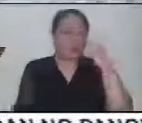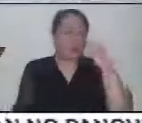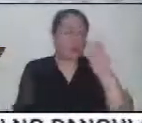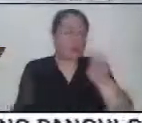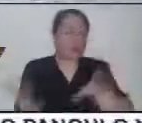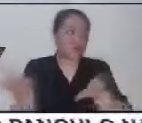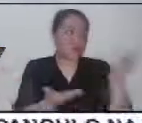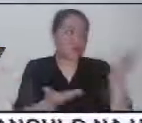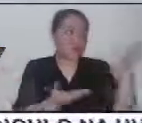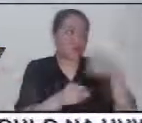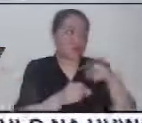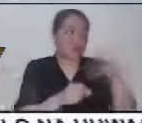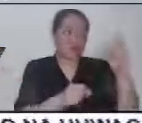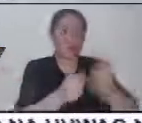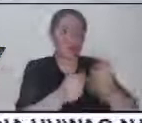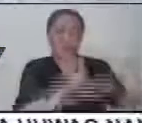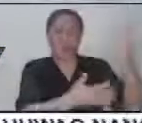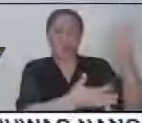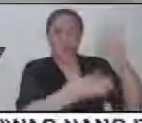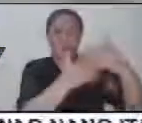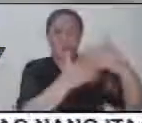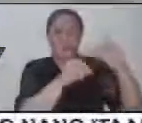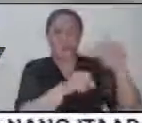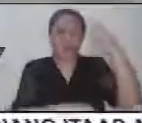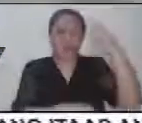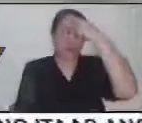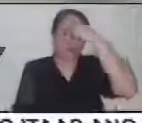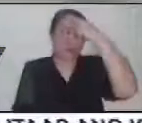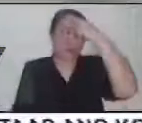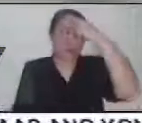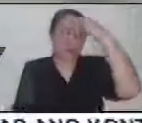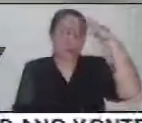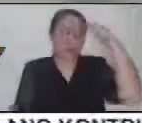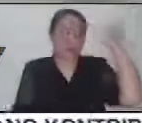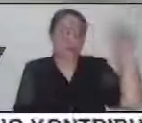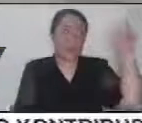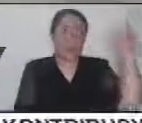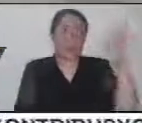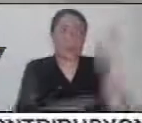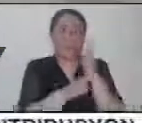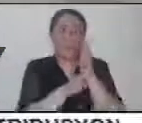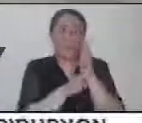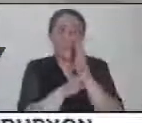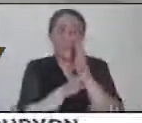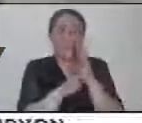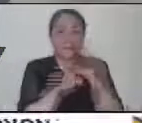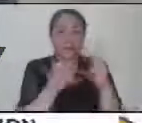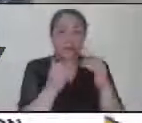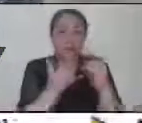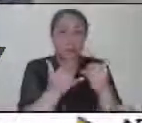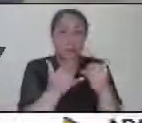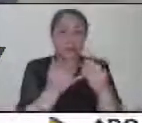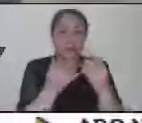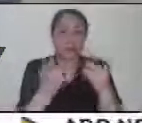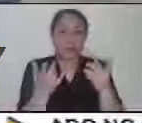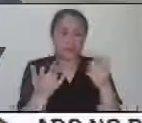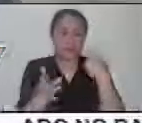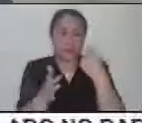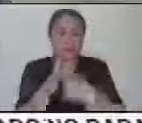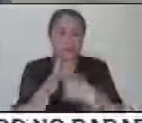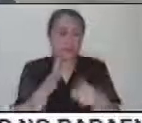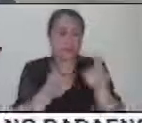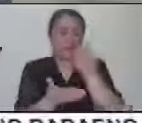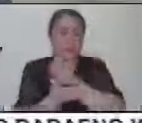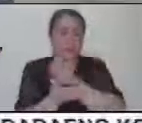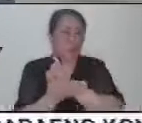anak at kulang pa ito para sa pagbayad sa upa, sa bahay at pambili ng pagkain. Kung minsan po